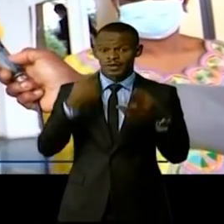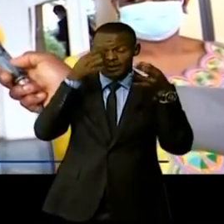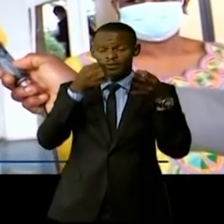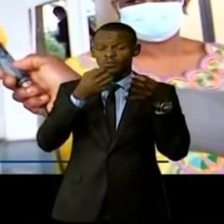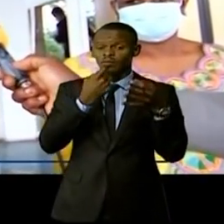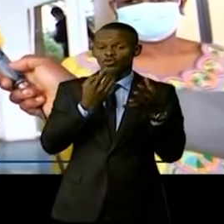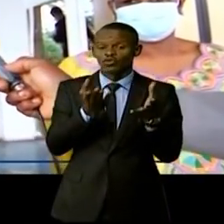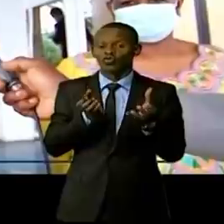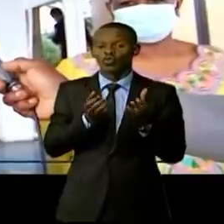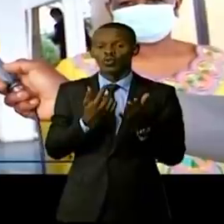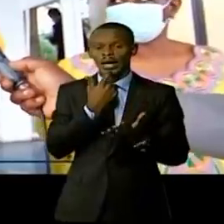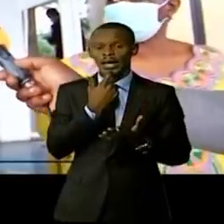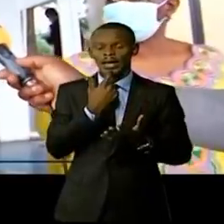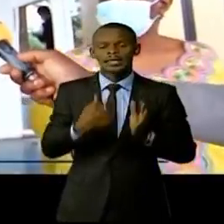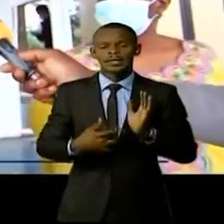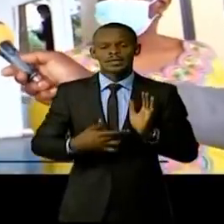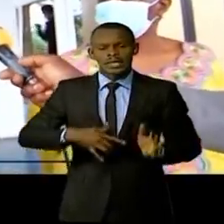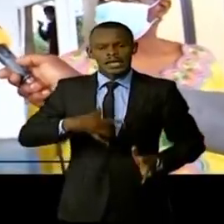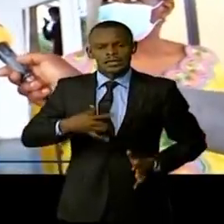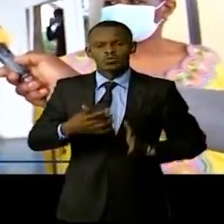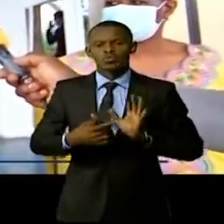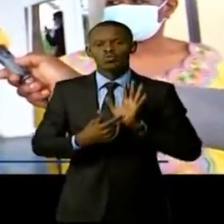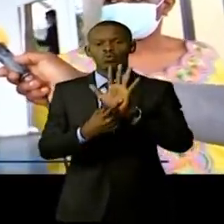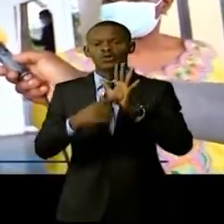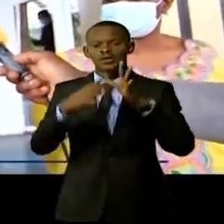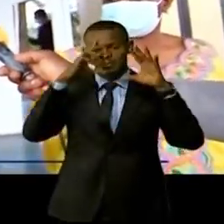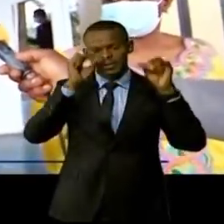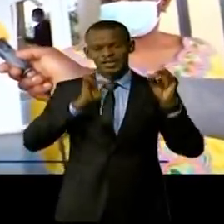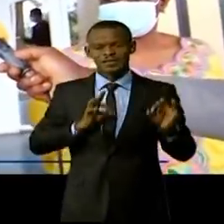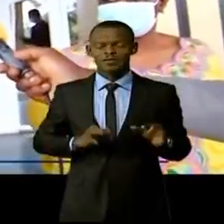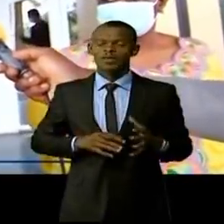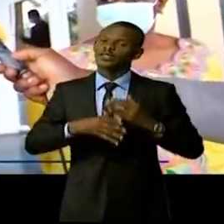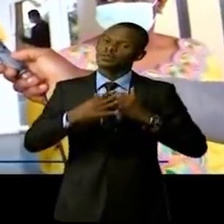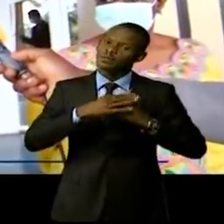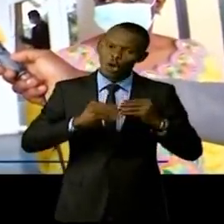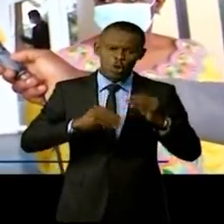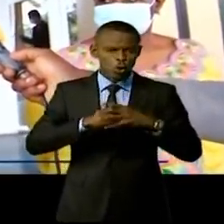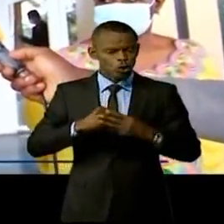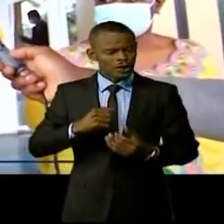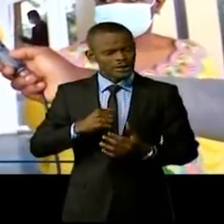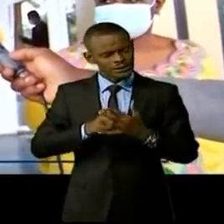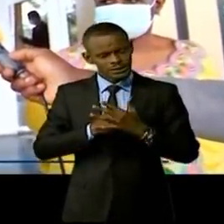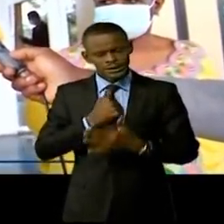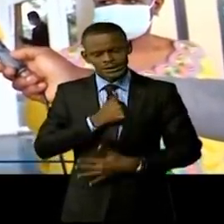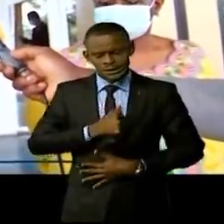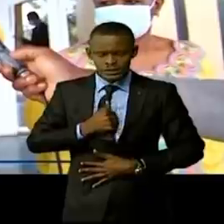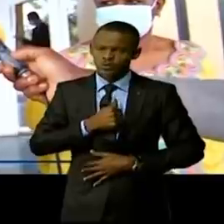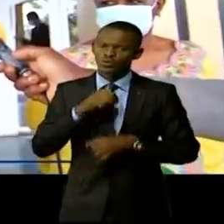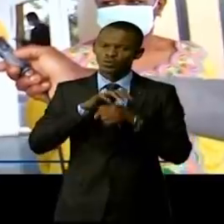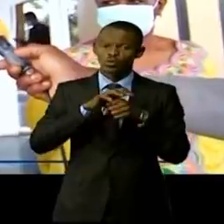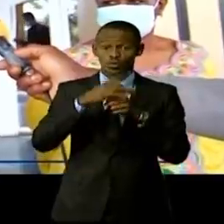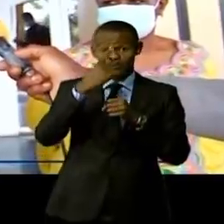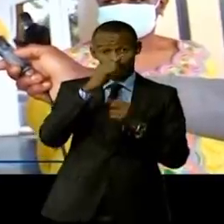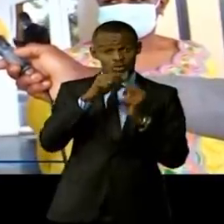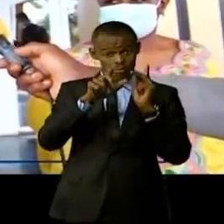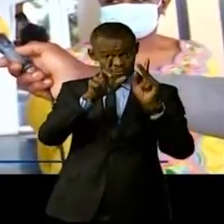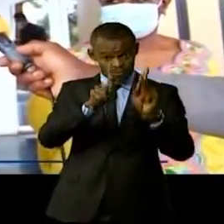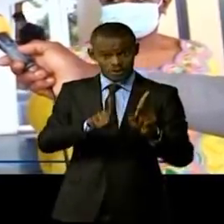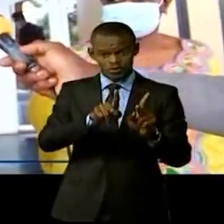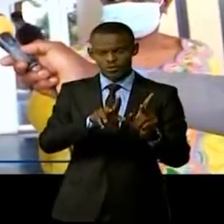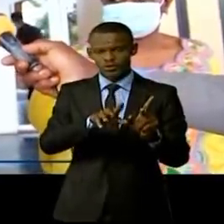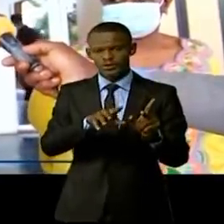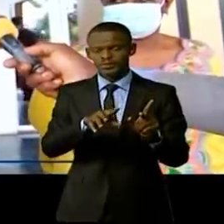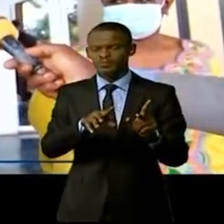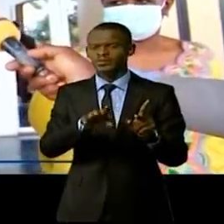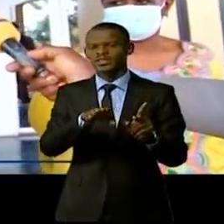nos condoléances attristées et nos sentiments de sympathie suite à ces accidents.